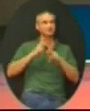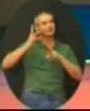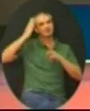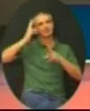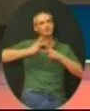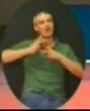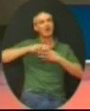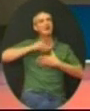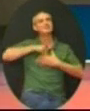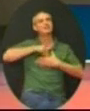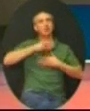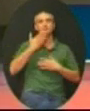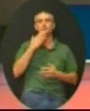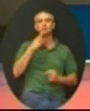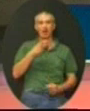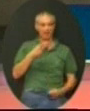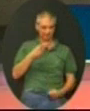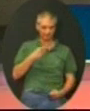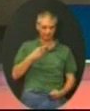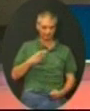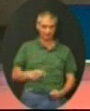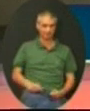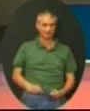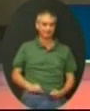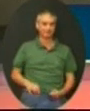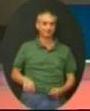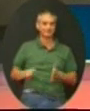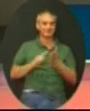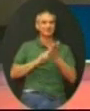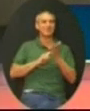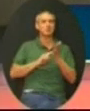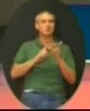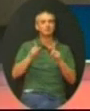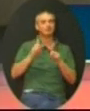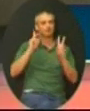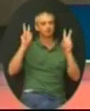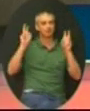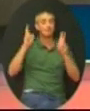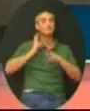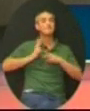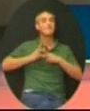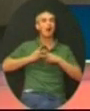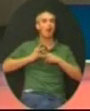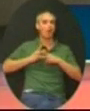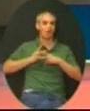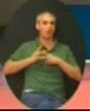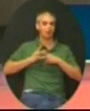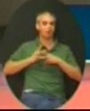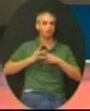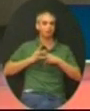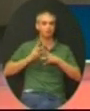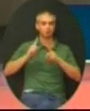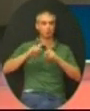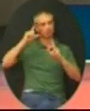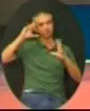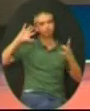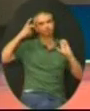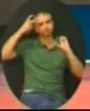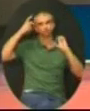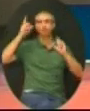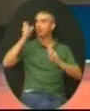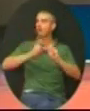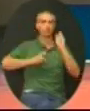ירושלים? והוא? סינדרום ירושלים זה מין מחלה ש... מין שגאון